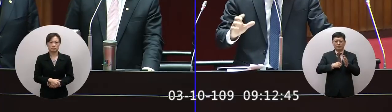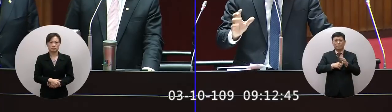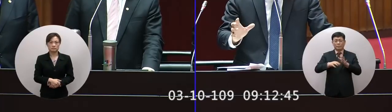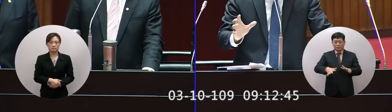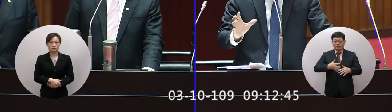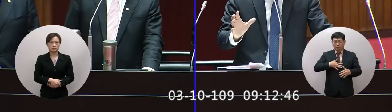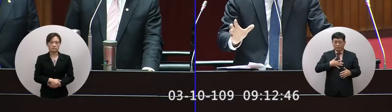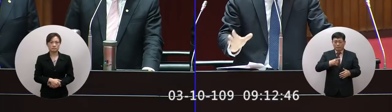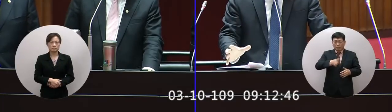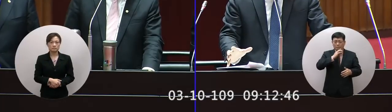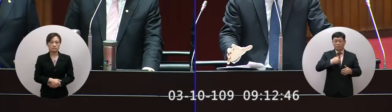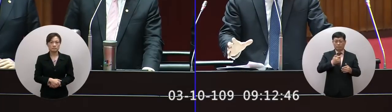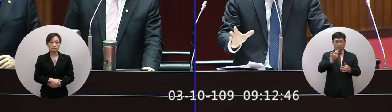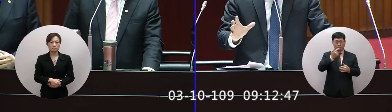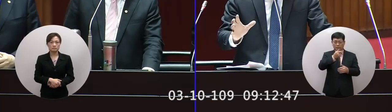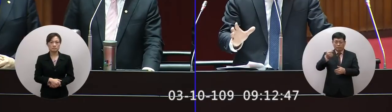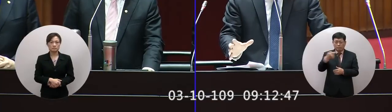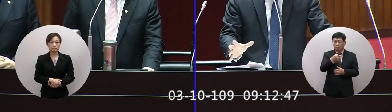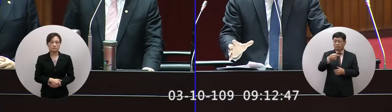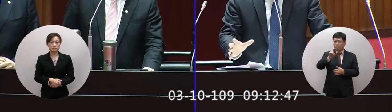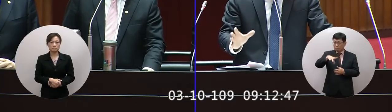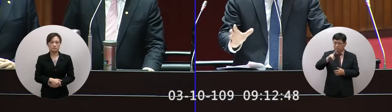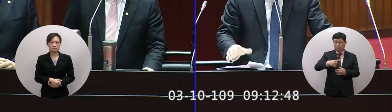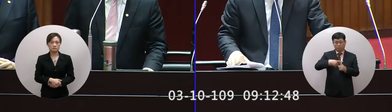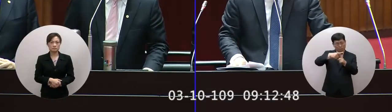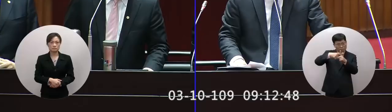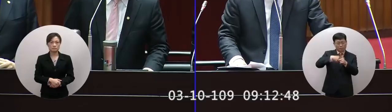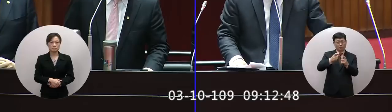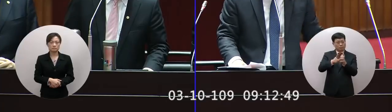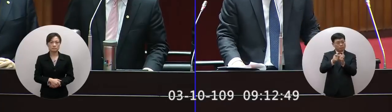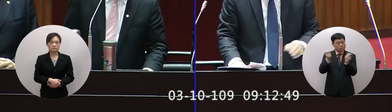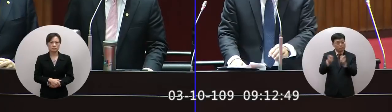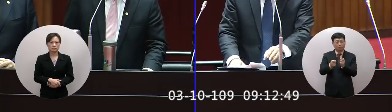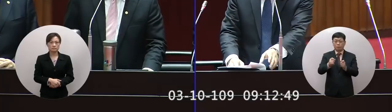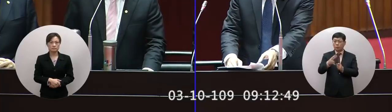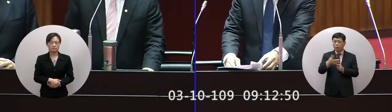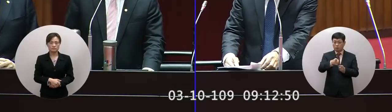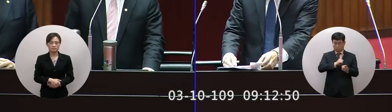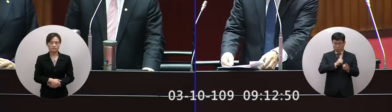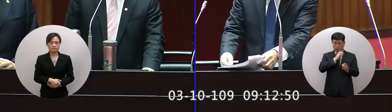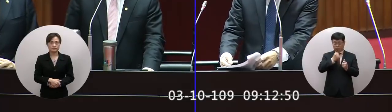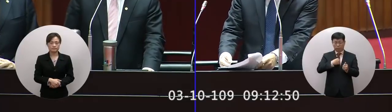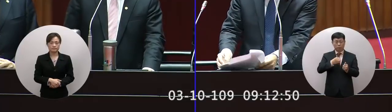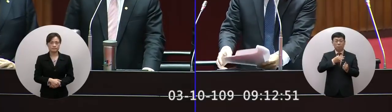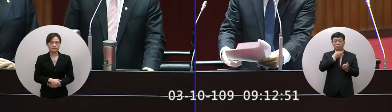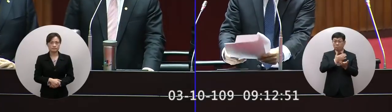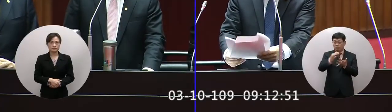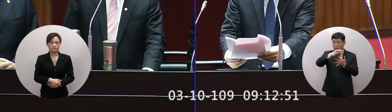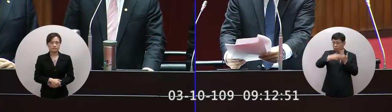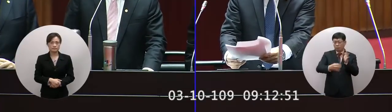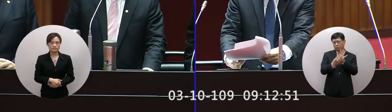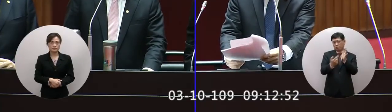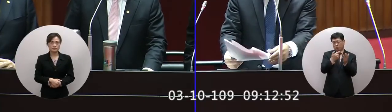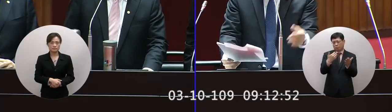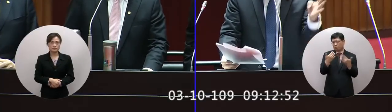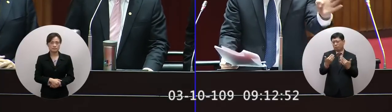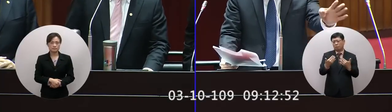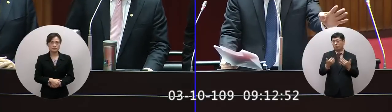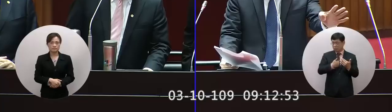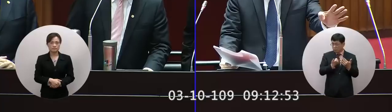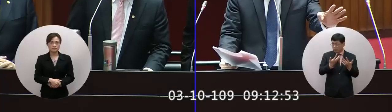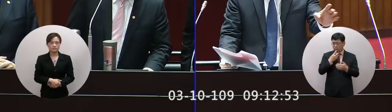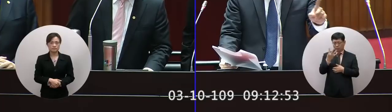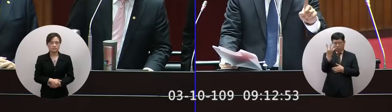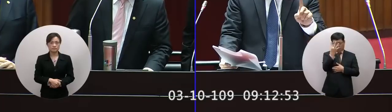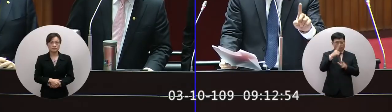们要知道这个困局有多深、有多重、有多久，因为在你的纾困条例里面，你们也讲得很清楚了，四